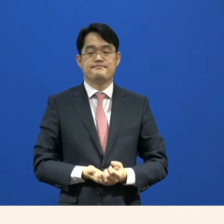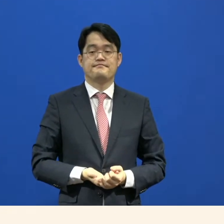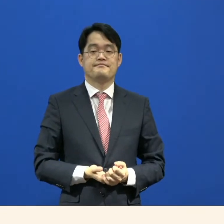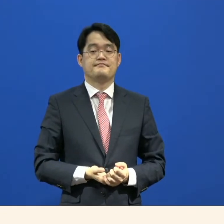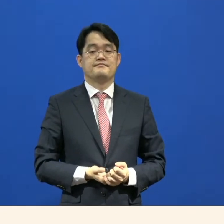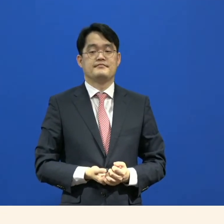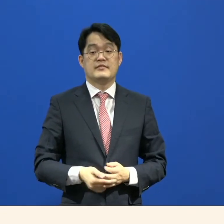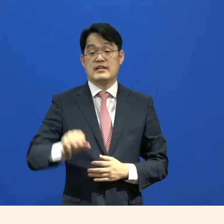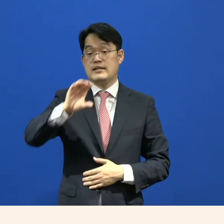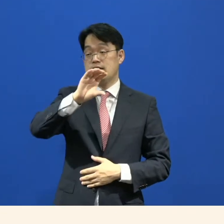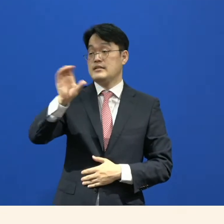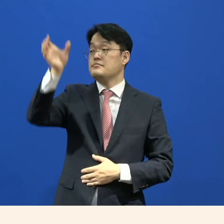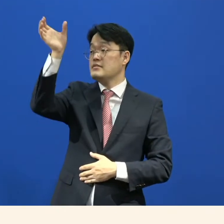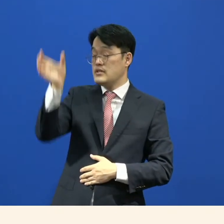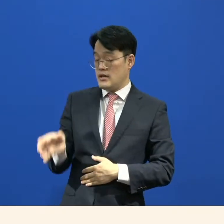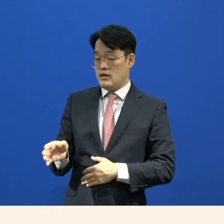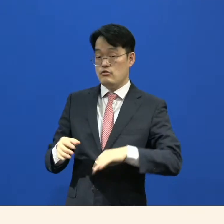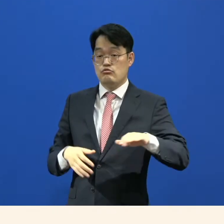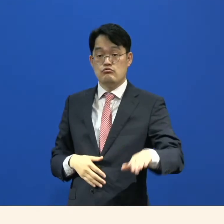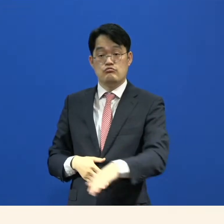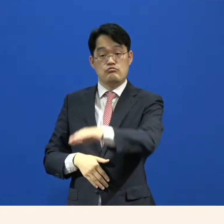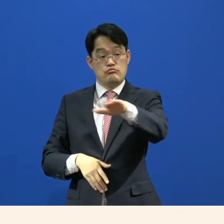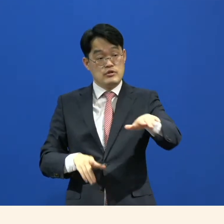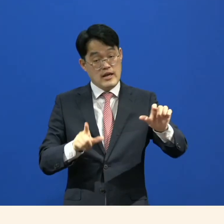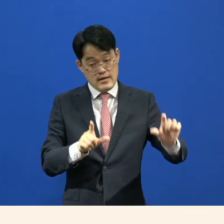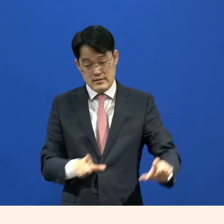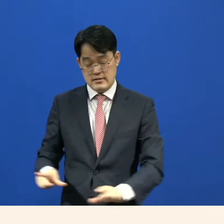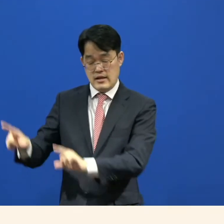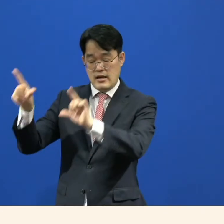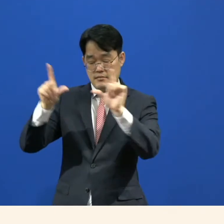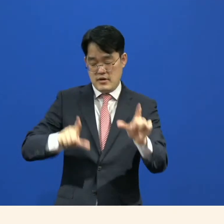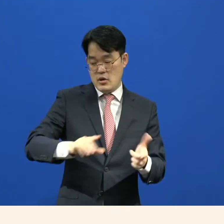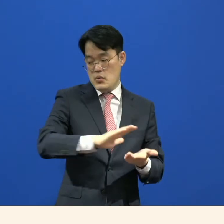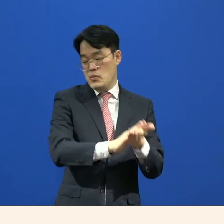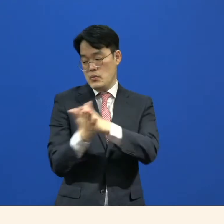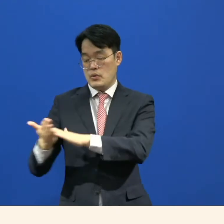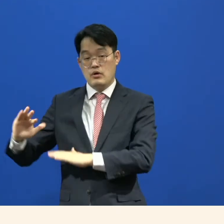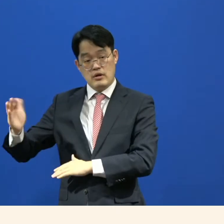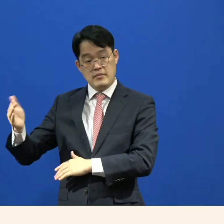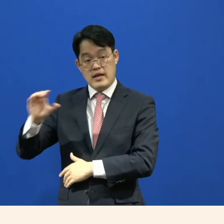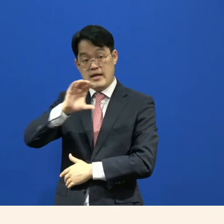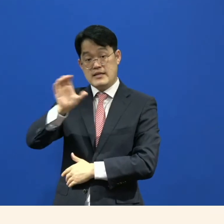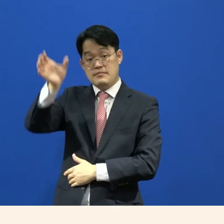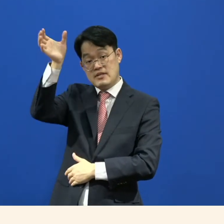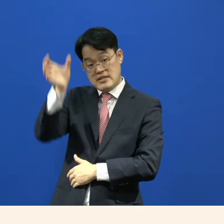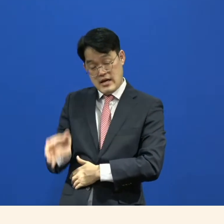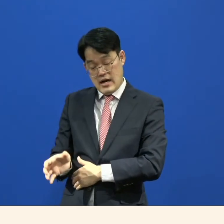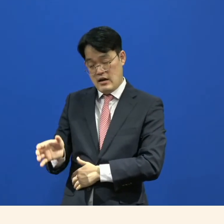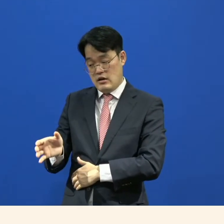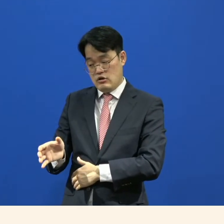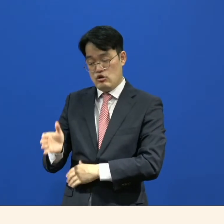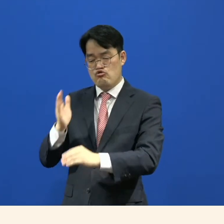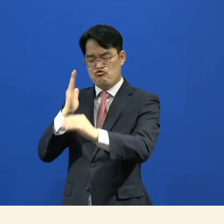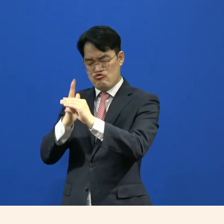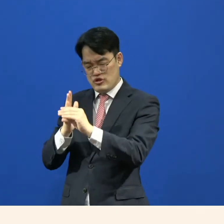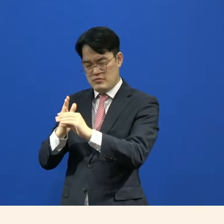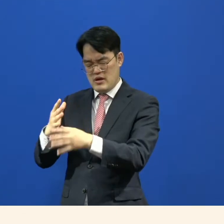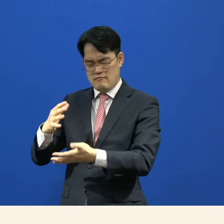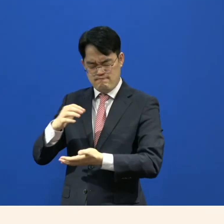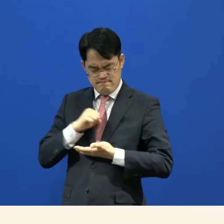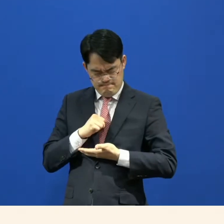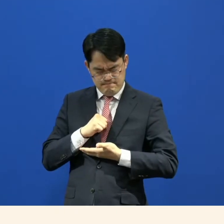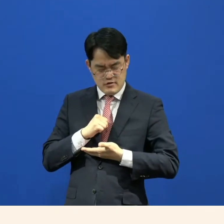그 십자가는 우리의 삶을 근본적으로 바꿔놓는 것입니다. 그리스도의 십자가 중심에 놓여 있으면 이제 안정감을 갖습니다. 평안을